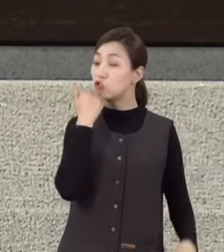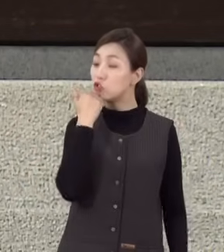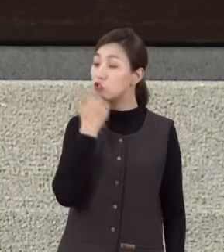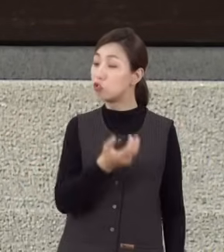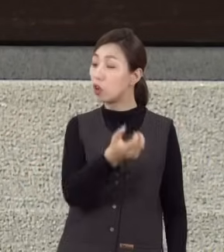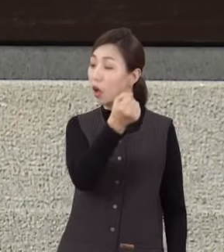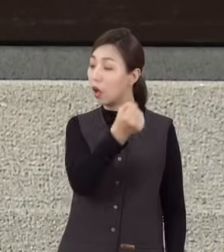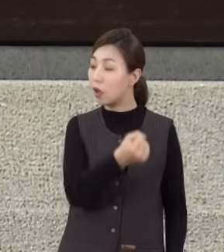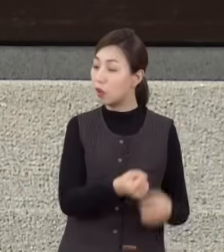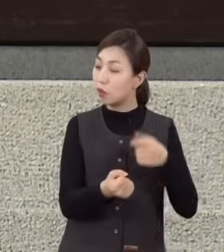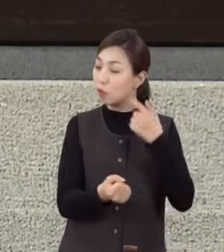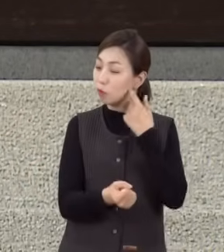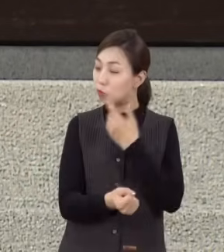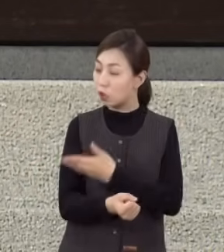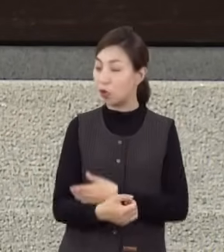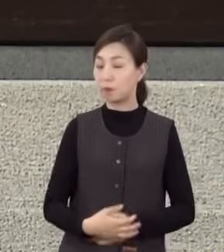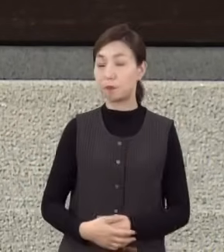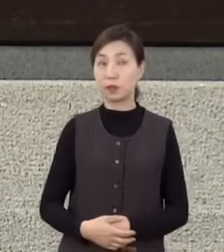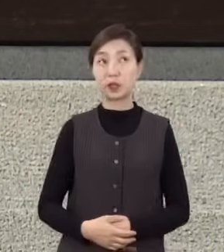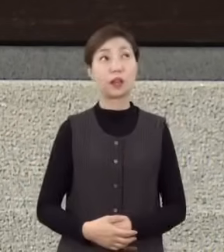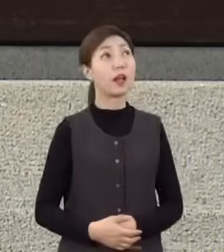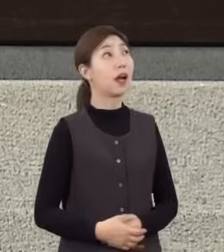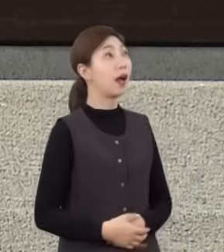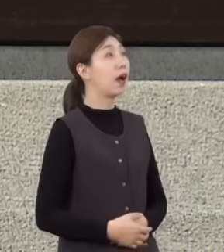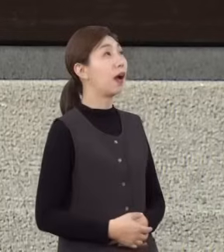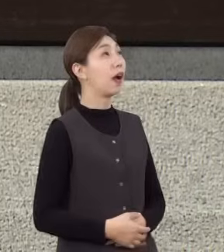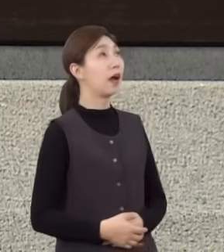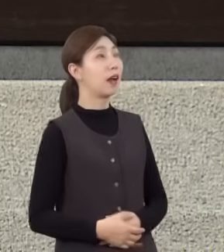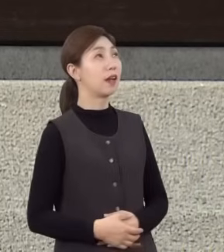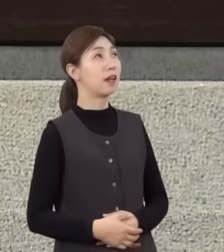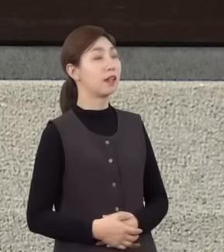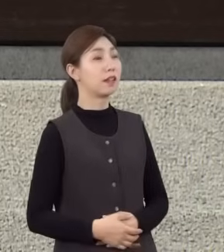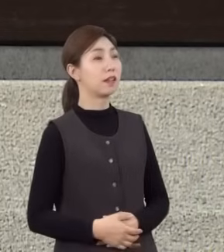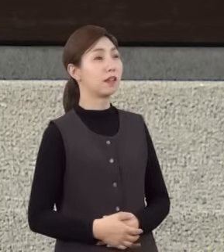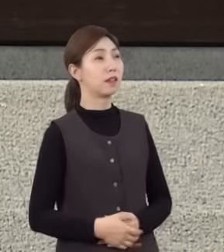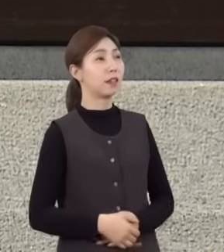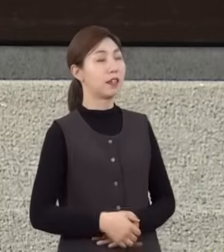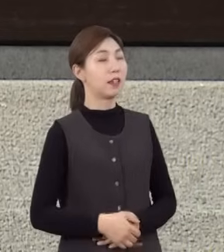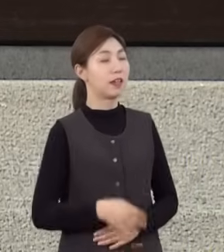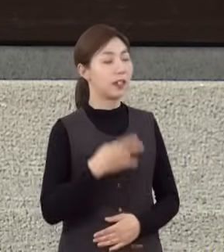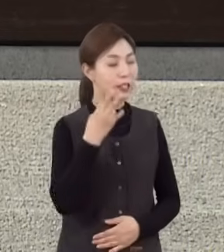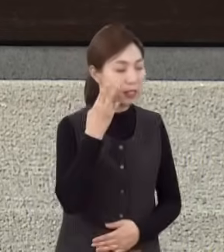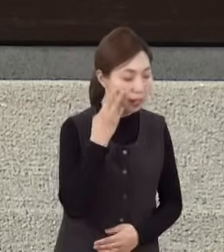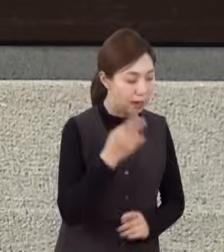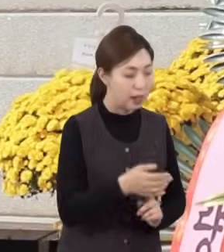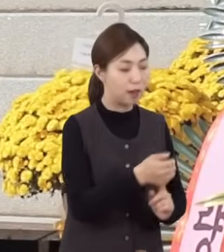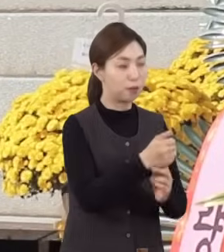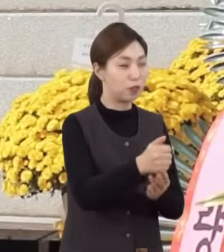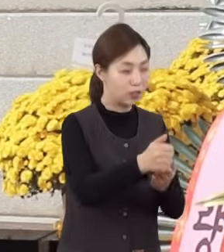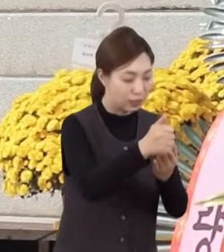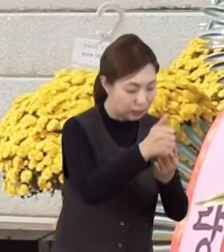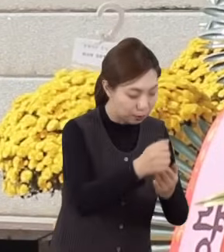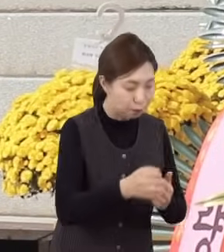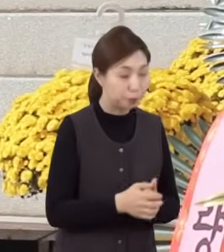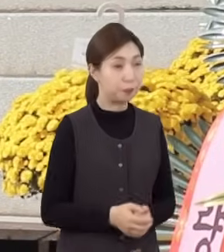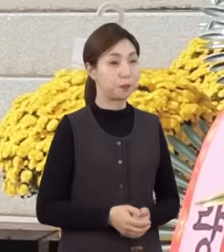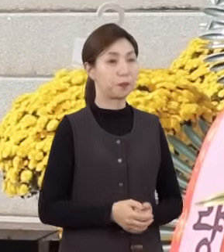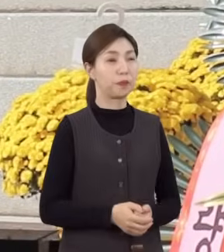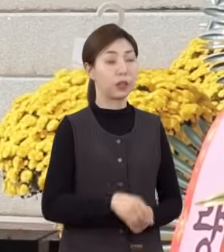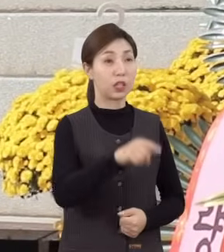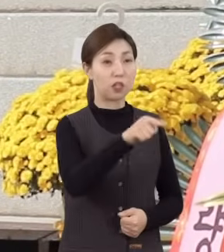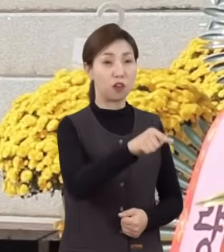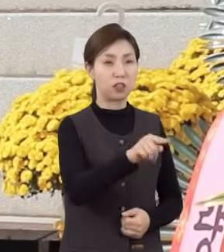저기는 누구의 집인가? 그때 아난 스님이 대답을 합니다. 예,